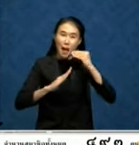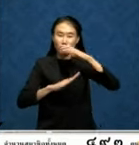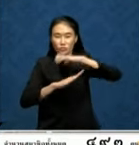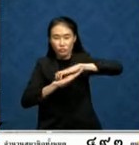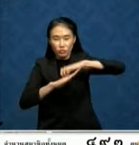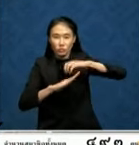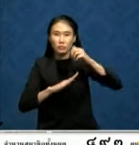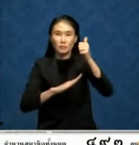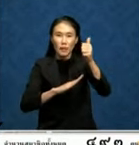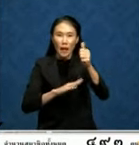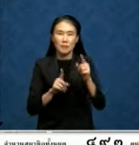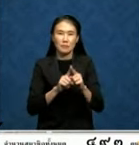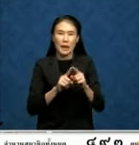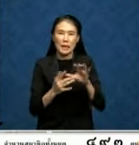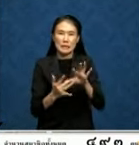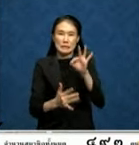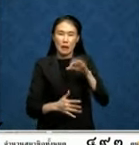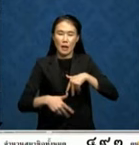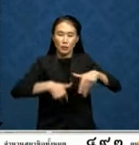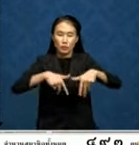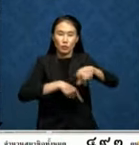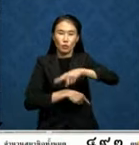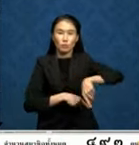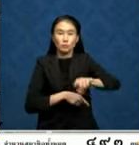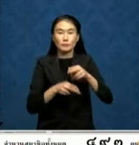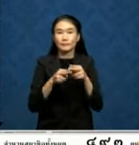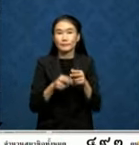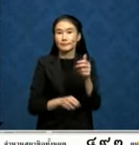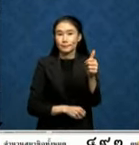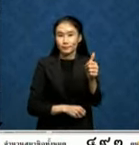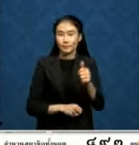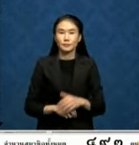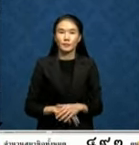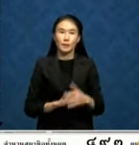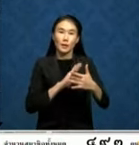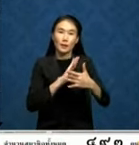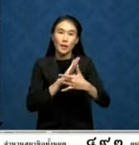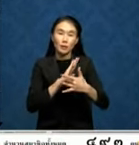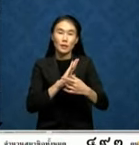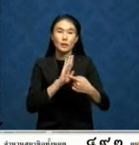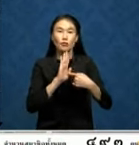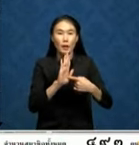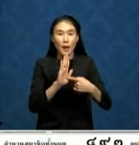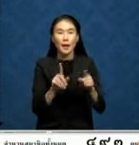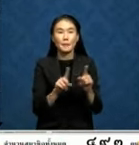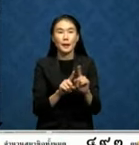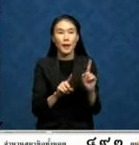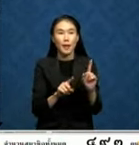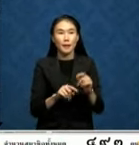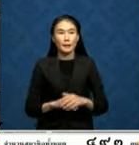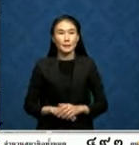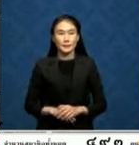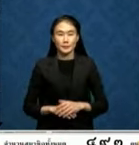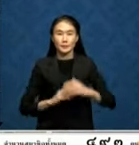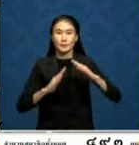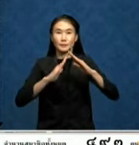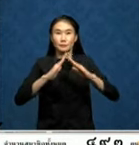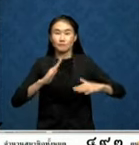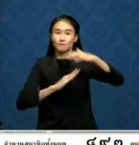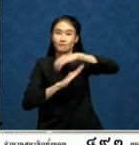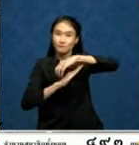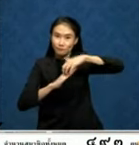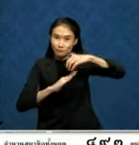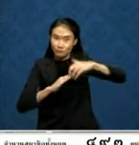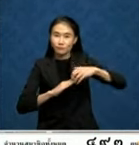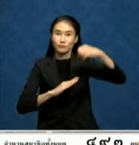แก้ทางเลือกทางรอดให้กับพี่น้องประชาชนเทคโนโลยีประเภทพลังงานสะอาดนะครับโซล่าเซล